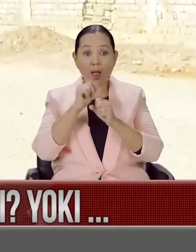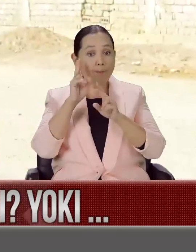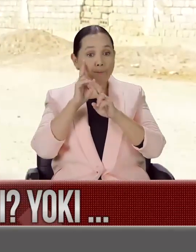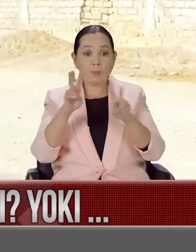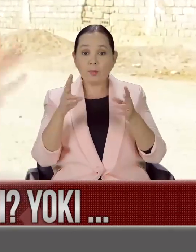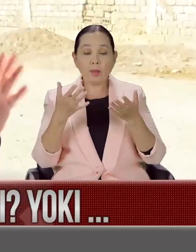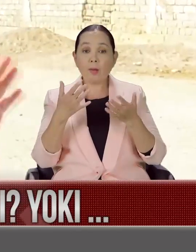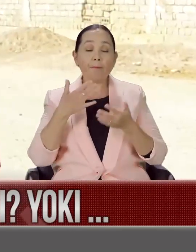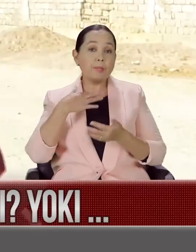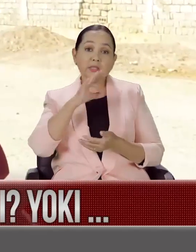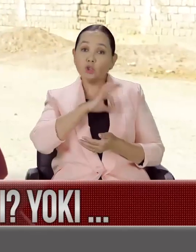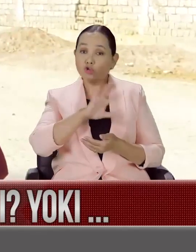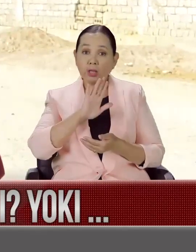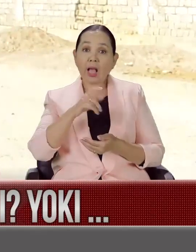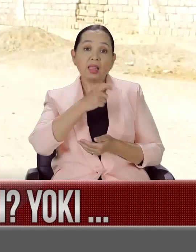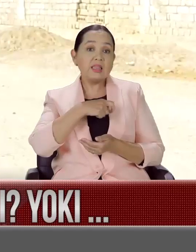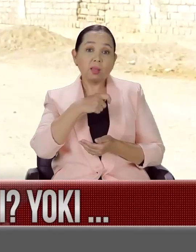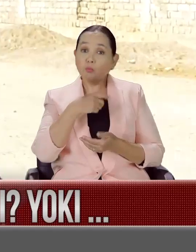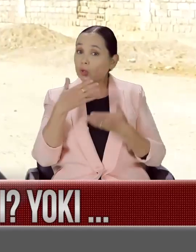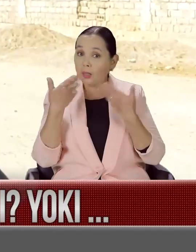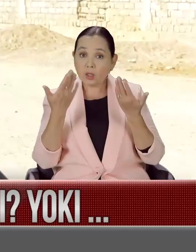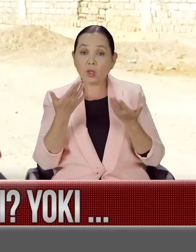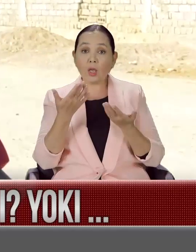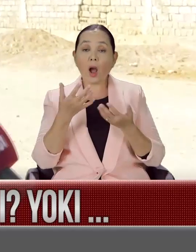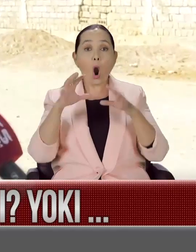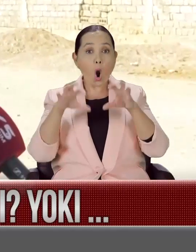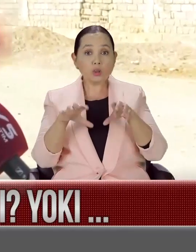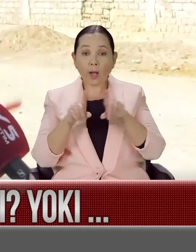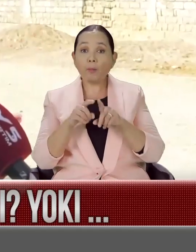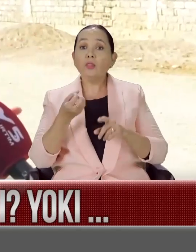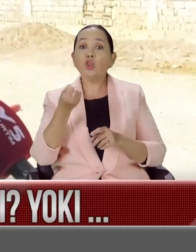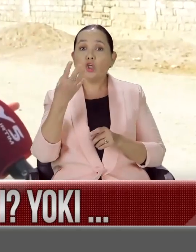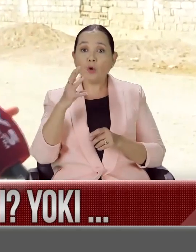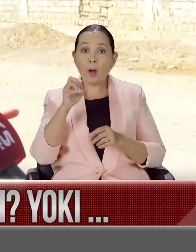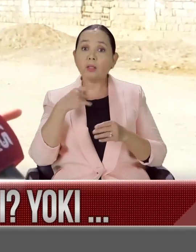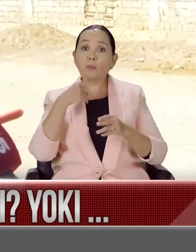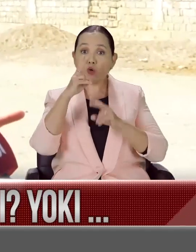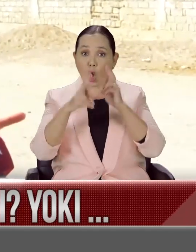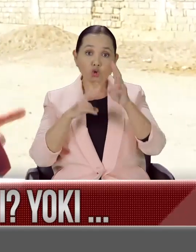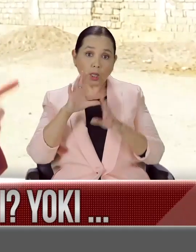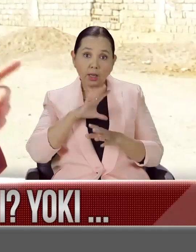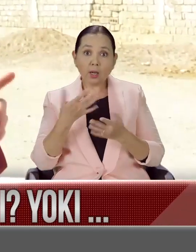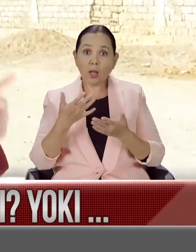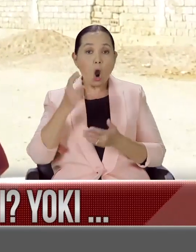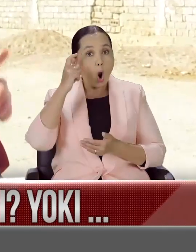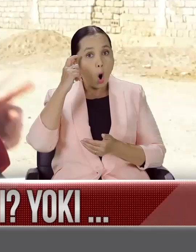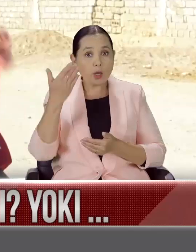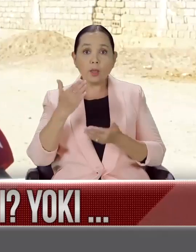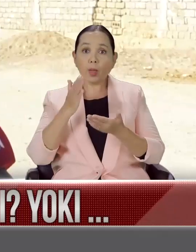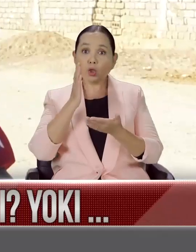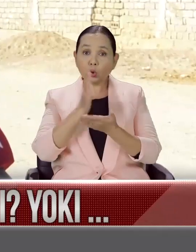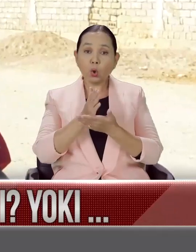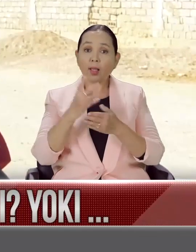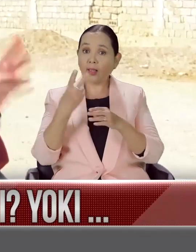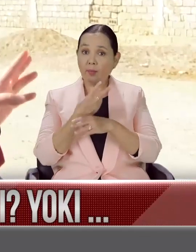Bilmayman, bizda ishlashmaydi, na deputat ishlamaydi, na oqsoqol. Men o'zim necha marta murojaat qildim shu narsaga. Hokimiyatga to'g'ri sensam,